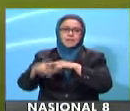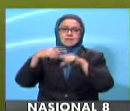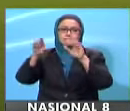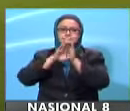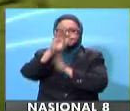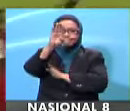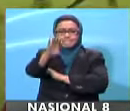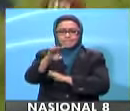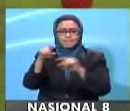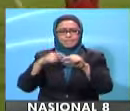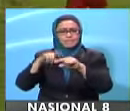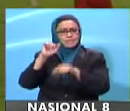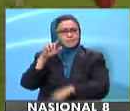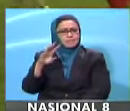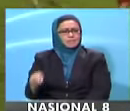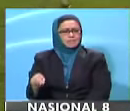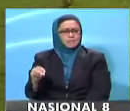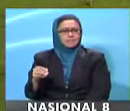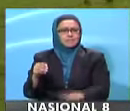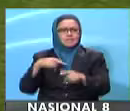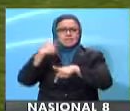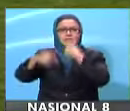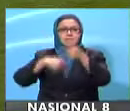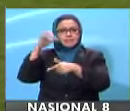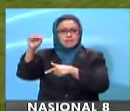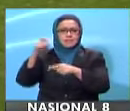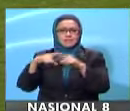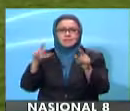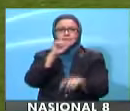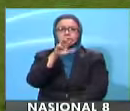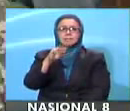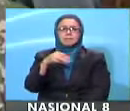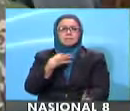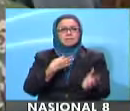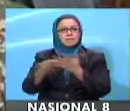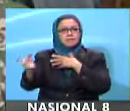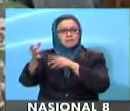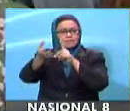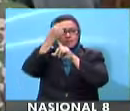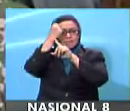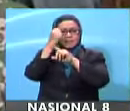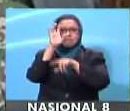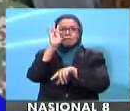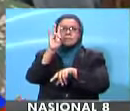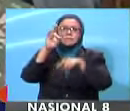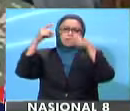Liga Super. ATM gagal meraih sebarang kemenangan dalam 7 perlawanan. Kita tak